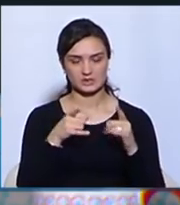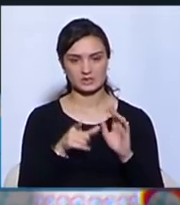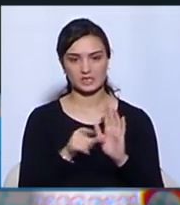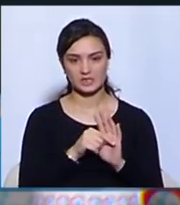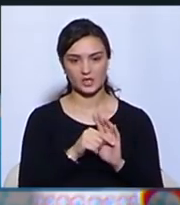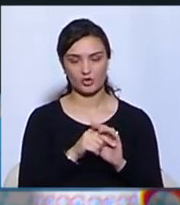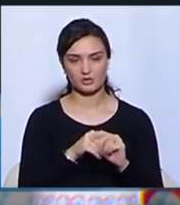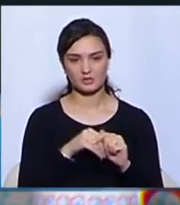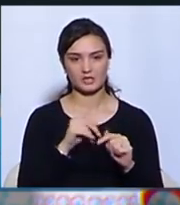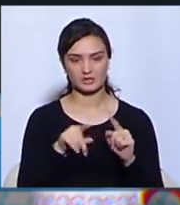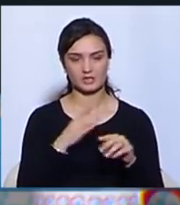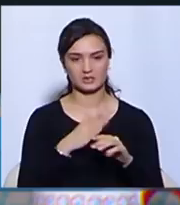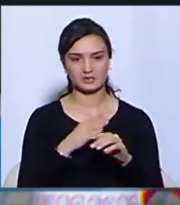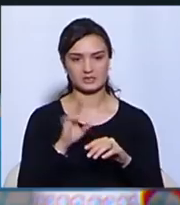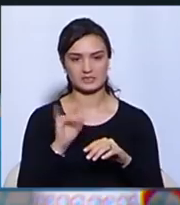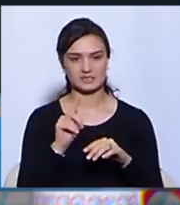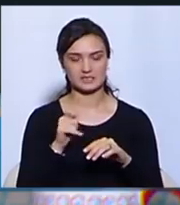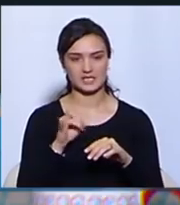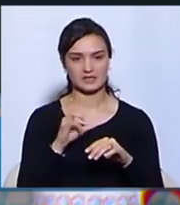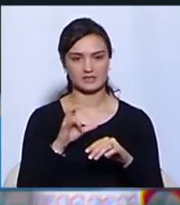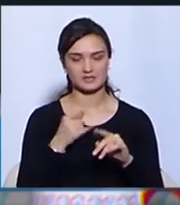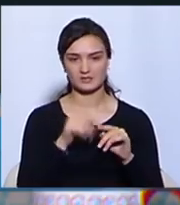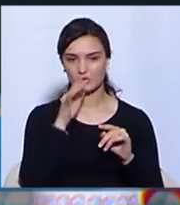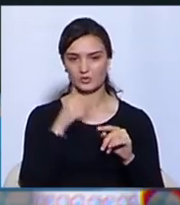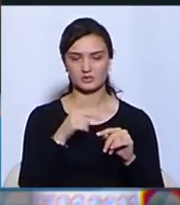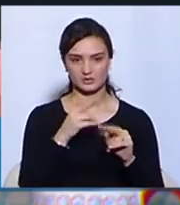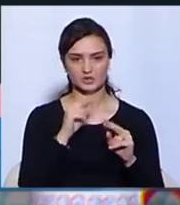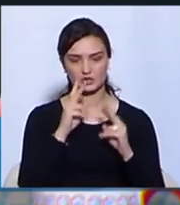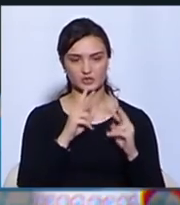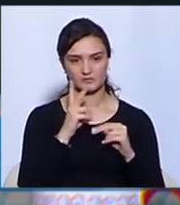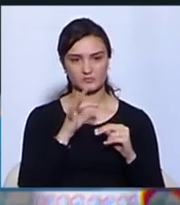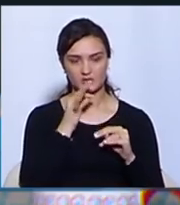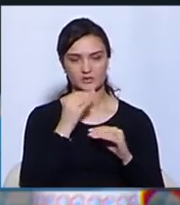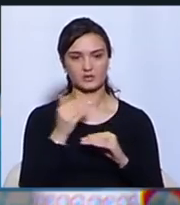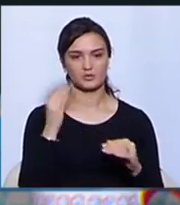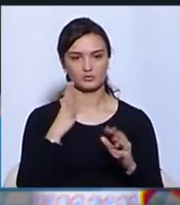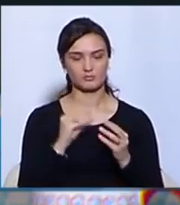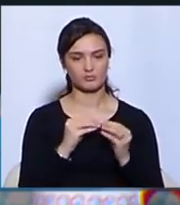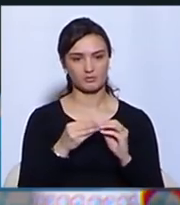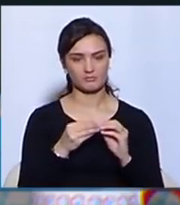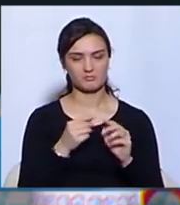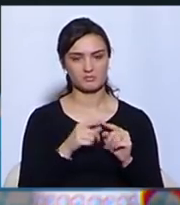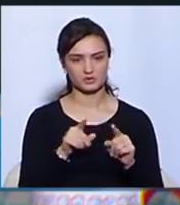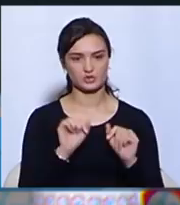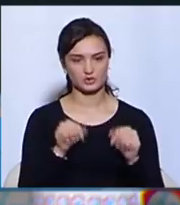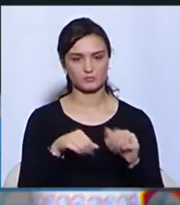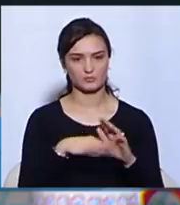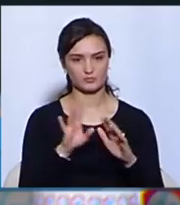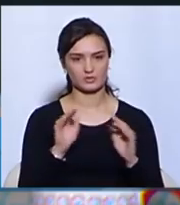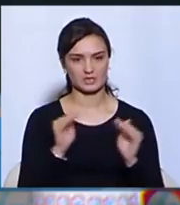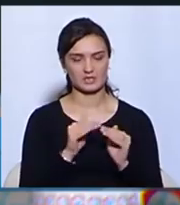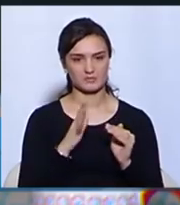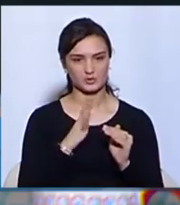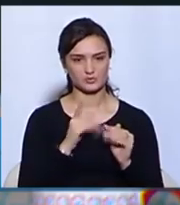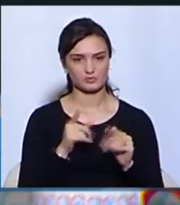თანდაყოლილია, ხანდახან არის ხოლმე დისგენეზია და ვთქვათ, ახლა 20 წლის კი ჩივის, მაგრამ უფრო ადრე ქონდა პრობლემები, მაშინ შეიძლება უფრო ნაკლებად